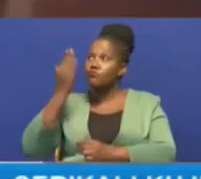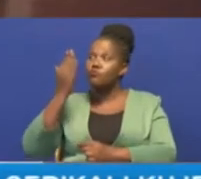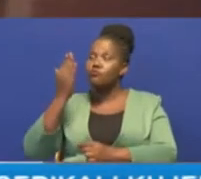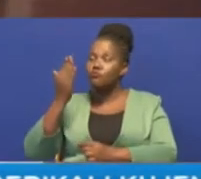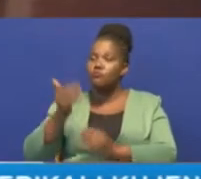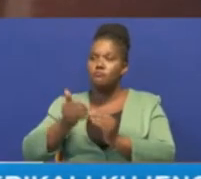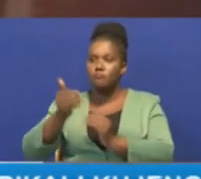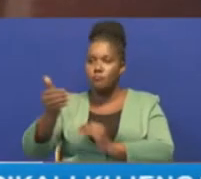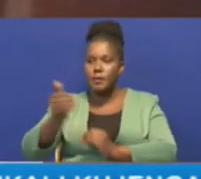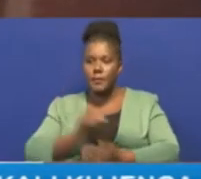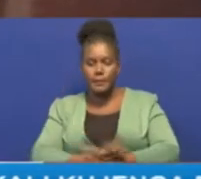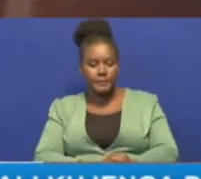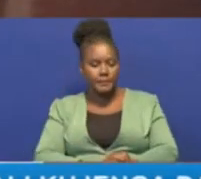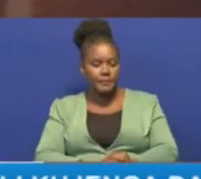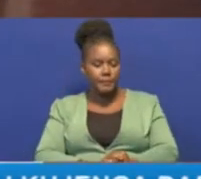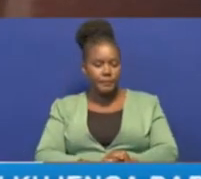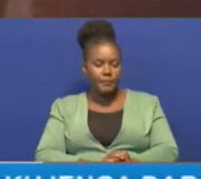Αμίνα.